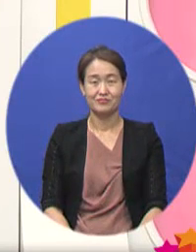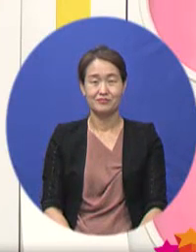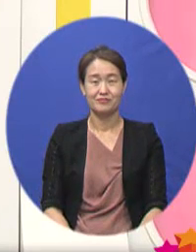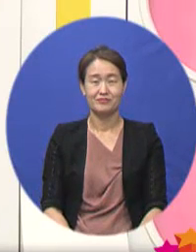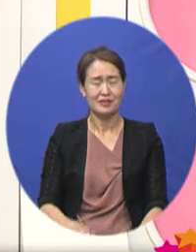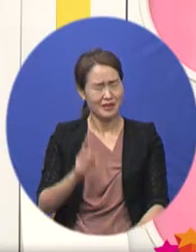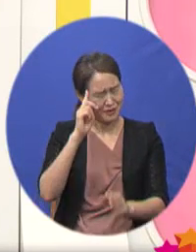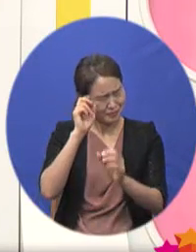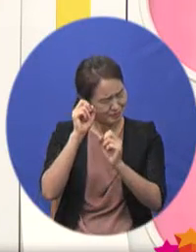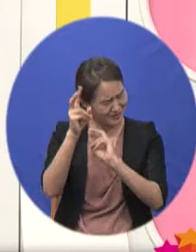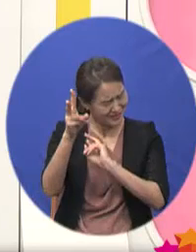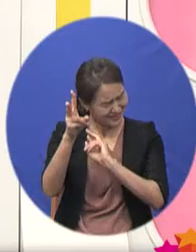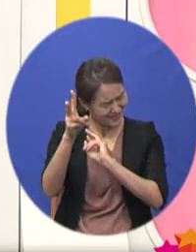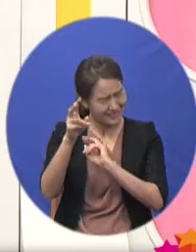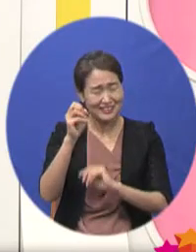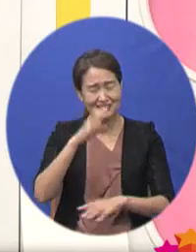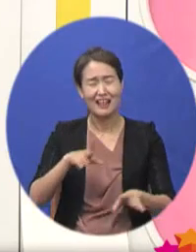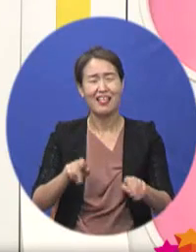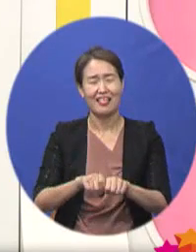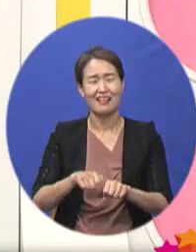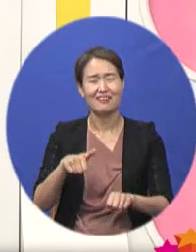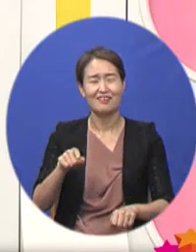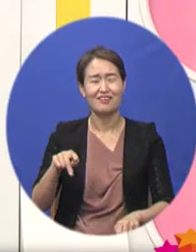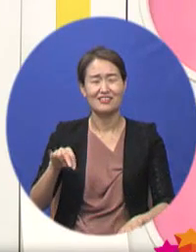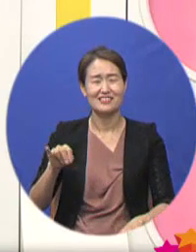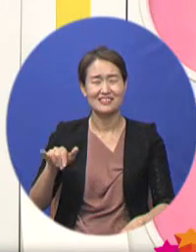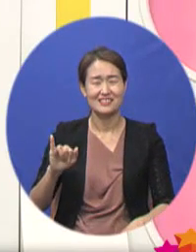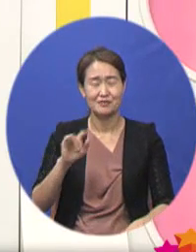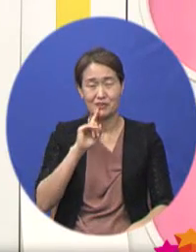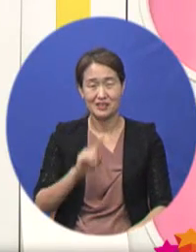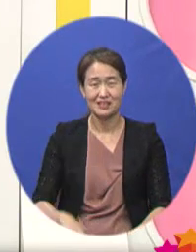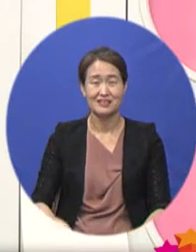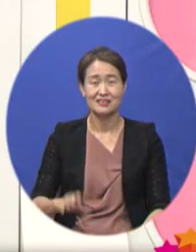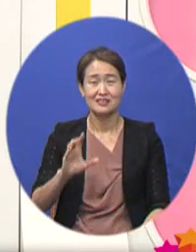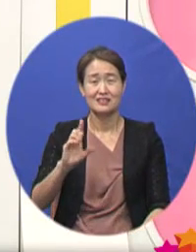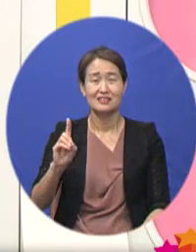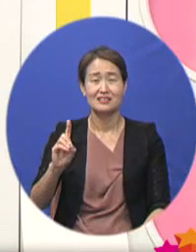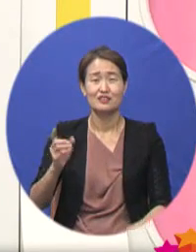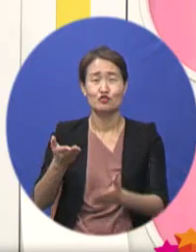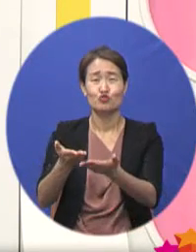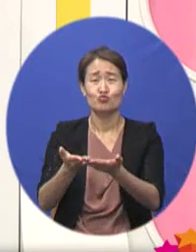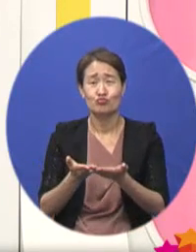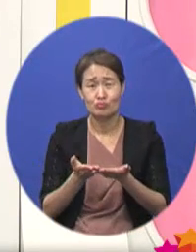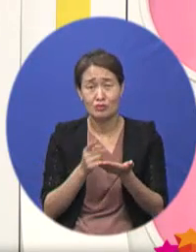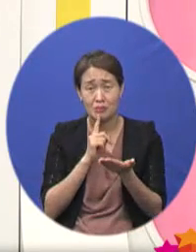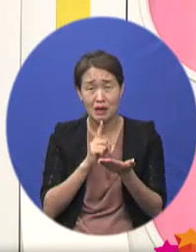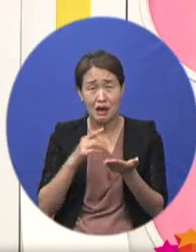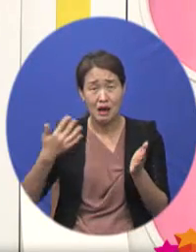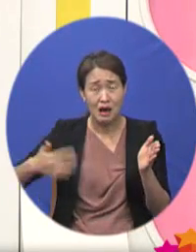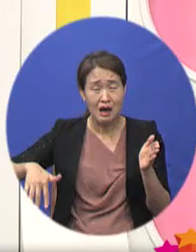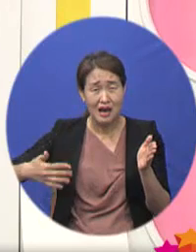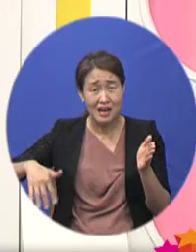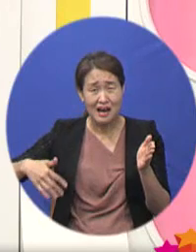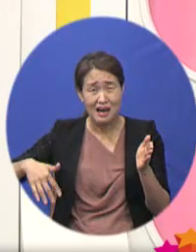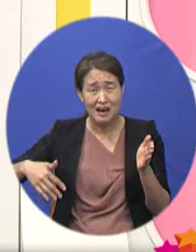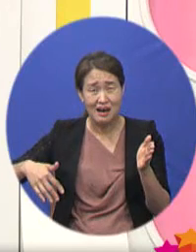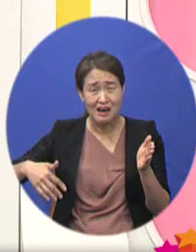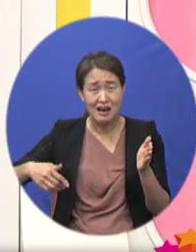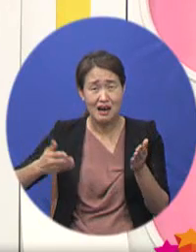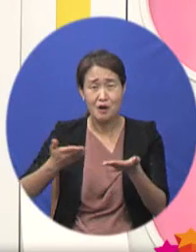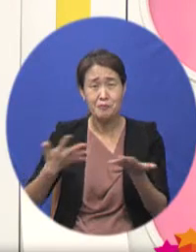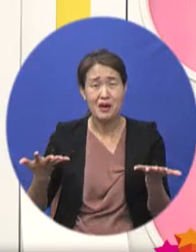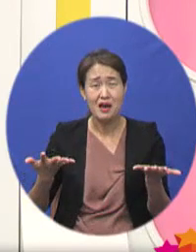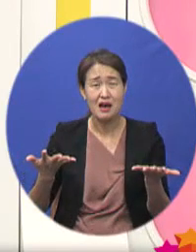저거 뭐 생각이 안 날 때는 거시기라고 하면 됩니다. 거시기. CD 보낸다거든요. CD 보낸다더니 안 보냈어요? 안